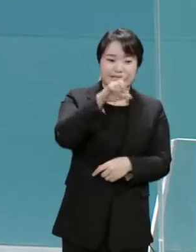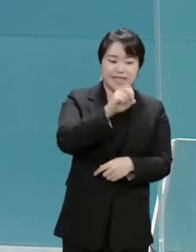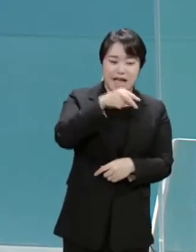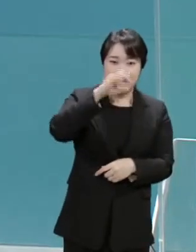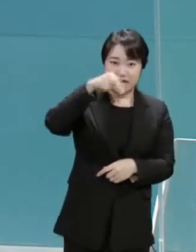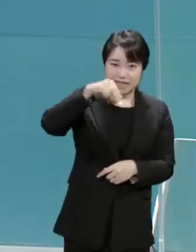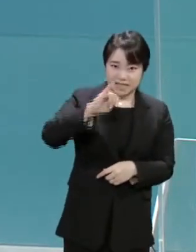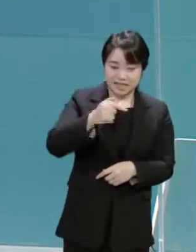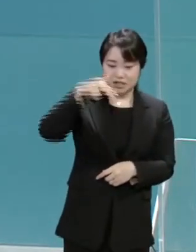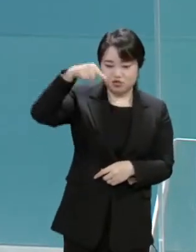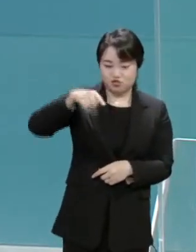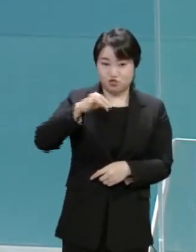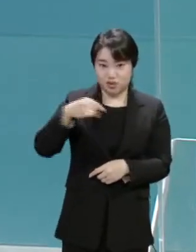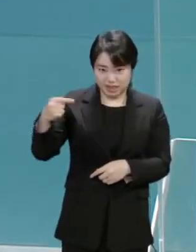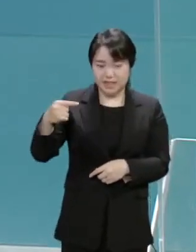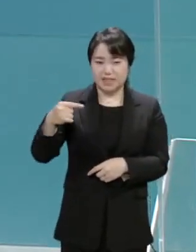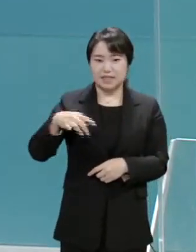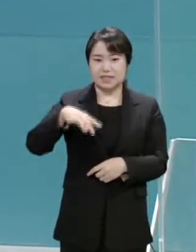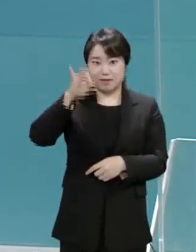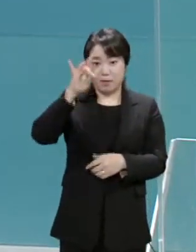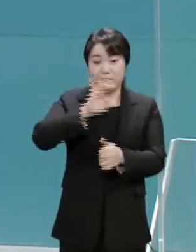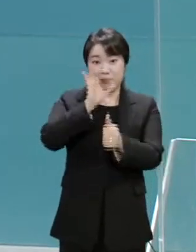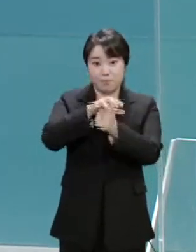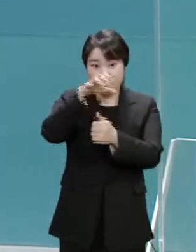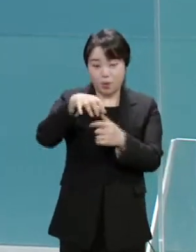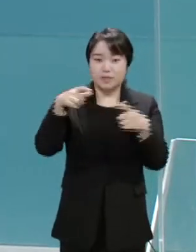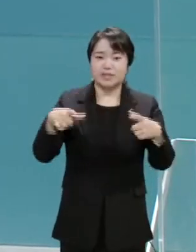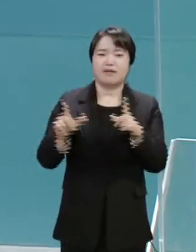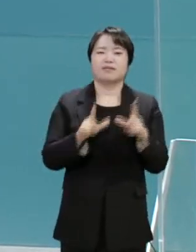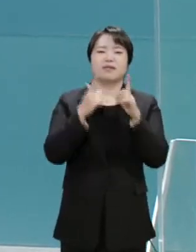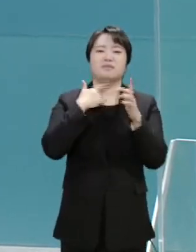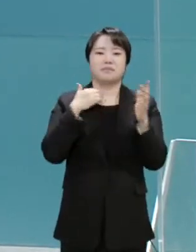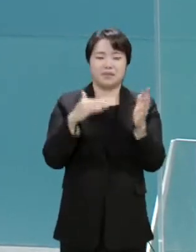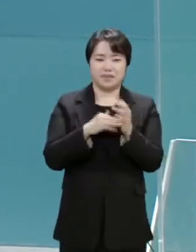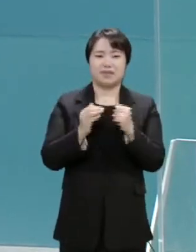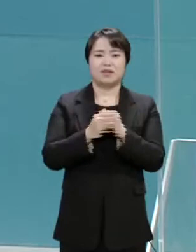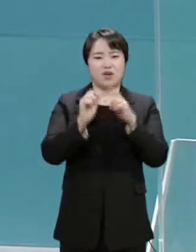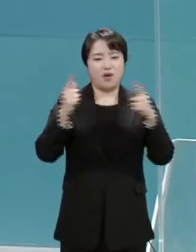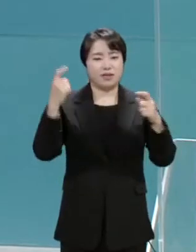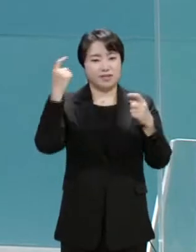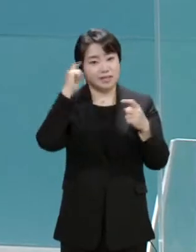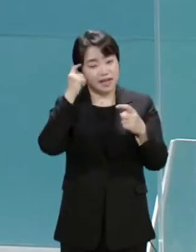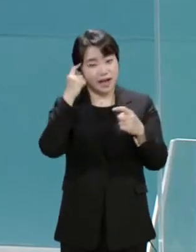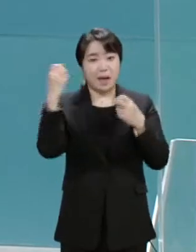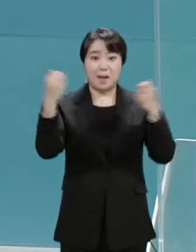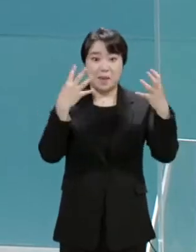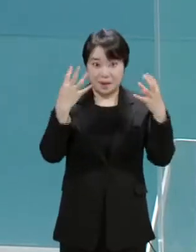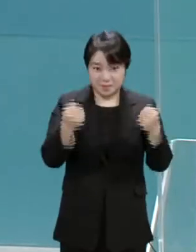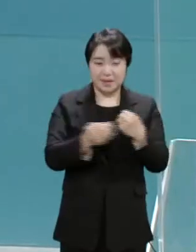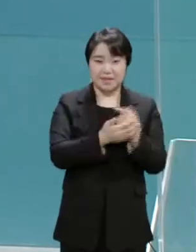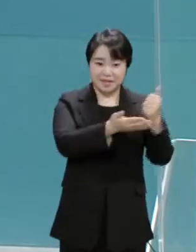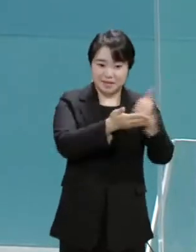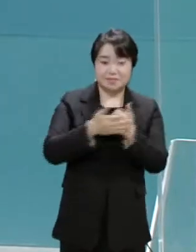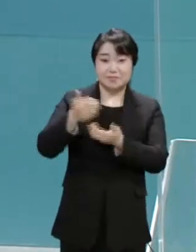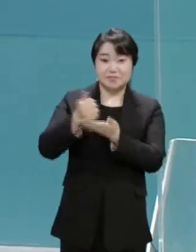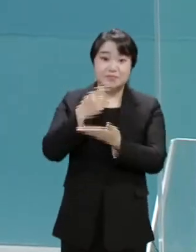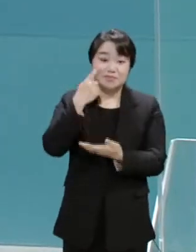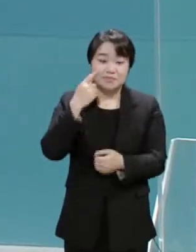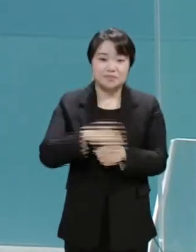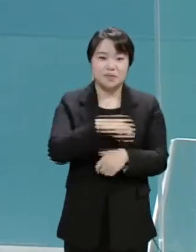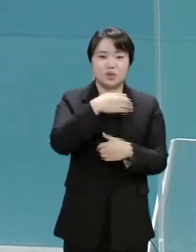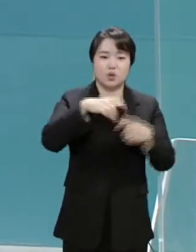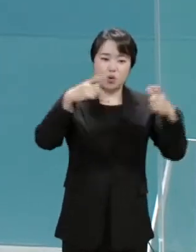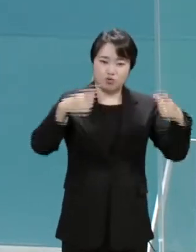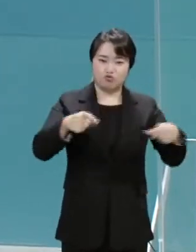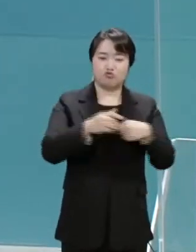주민인데요. 아무래도 도시재생의 첫 사업 지역이고 또 오랜 시간 도시재생에 대한 여러 의견이 있을 거라는 판단에 따라 섭외했습니다. 네, 먼저 종로구